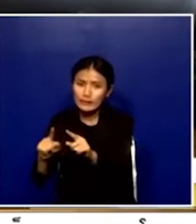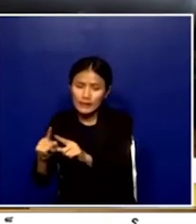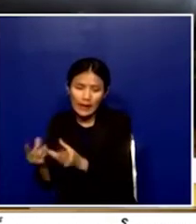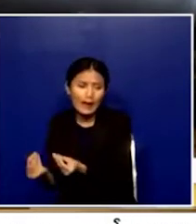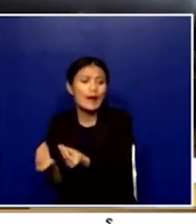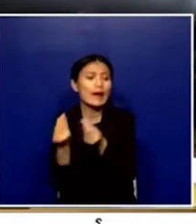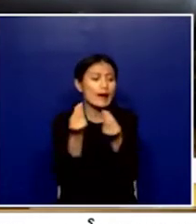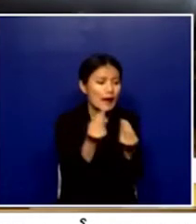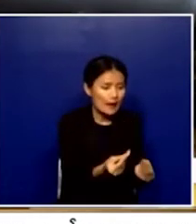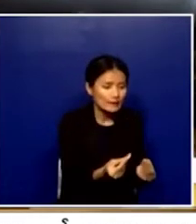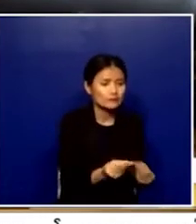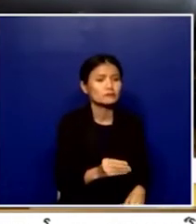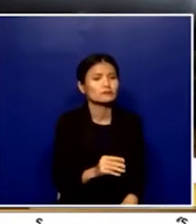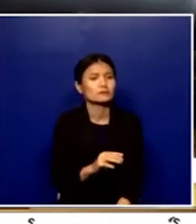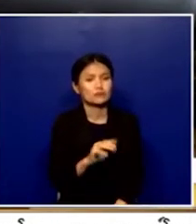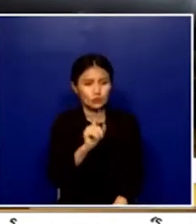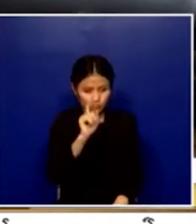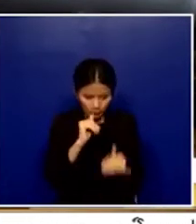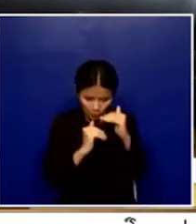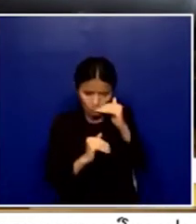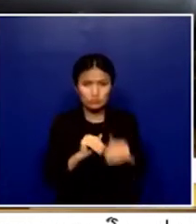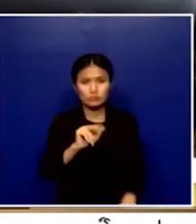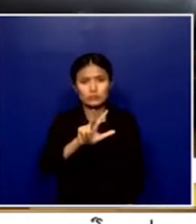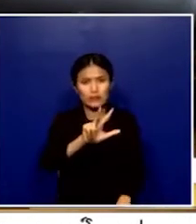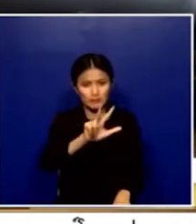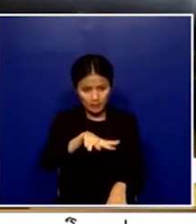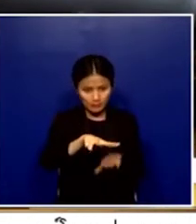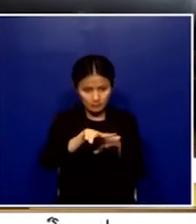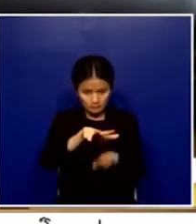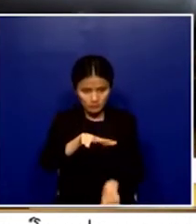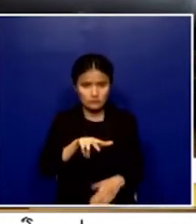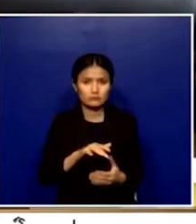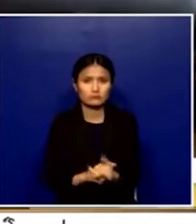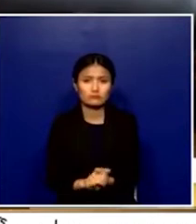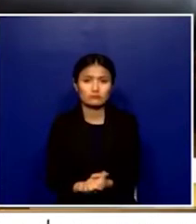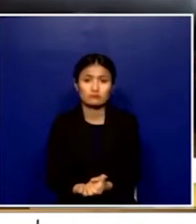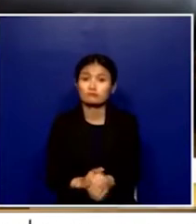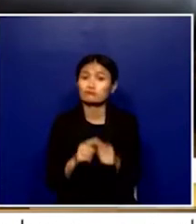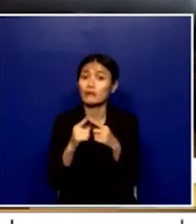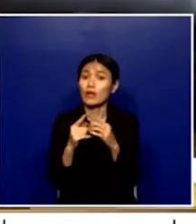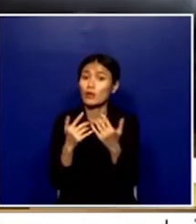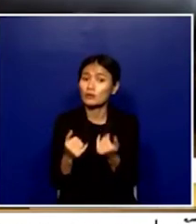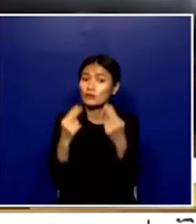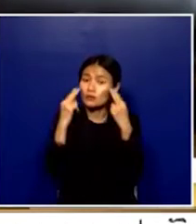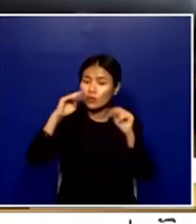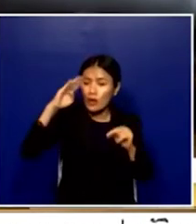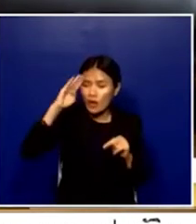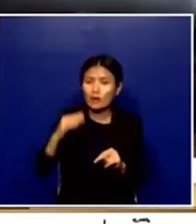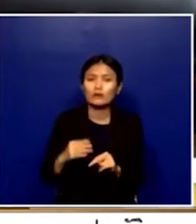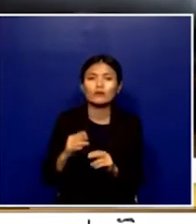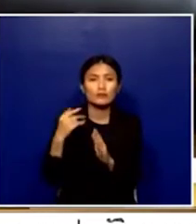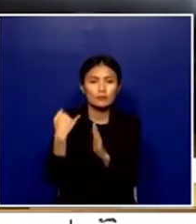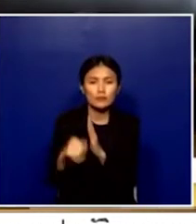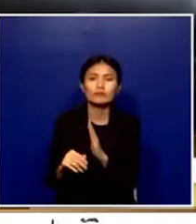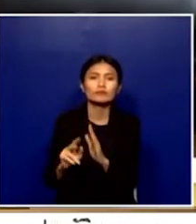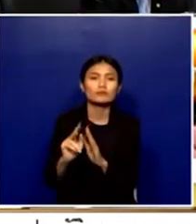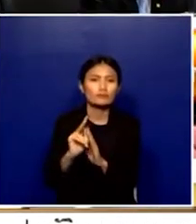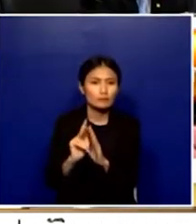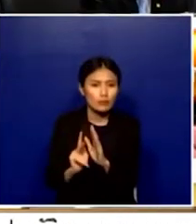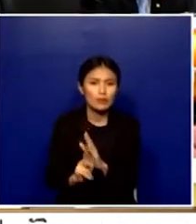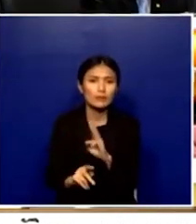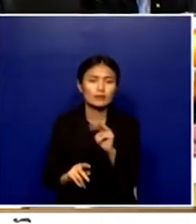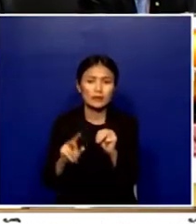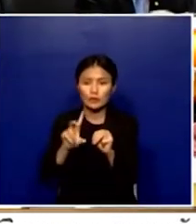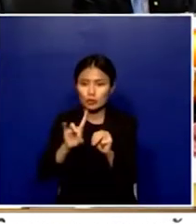000าททานฝ่าฝื้น มาตา 128 บาทะมีโทษตาม 159